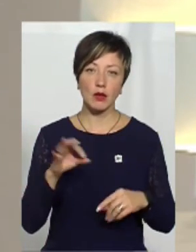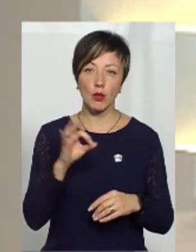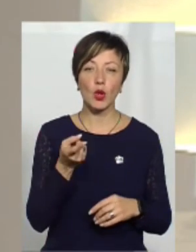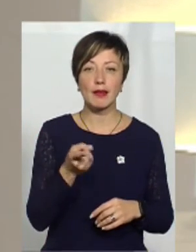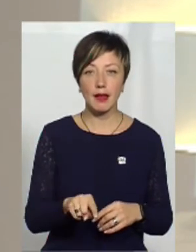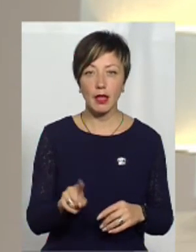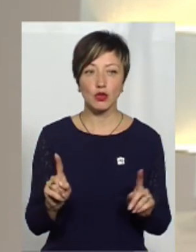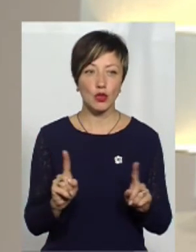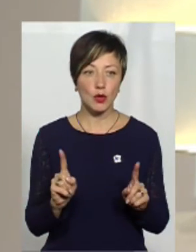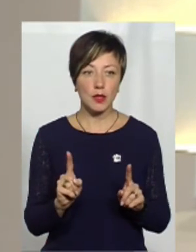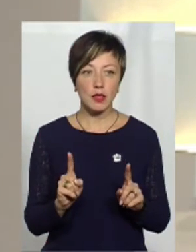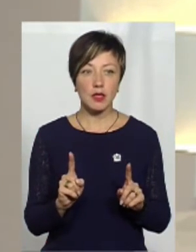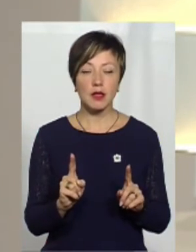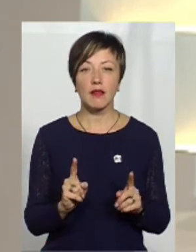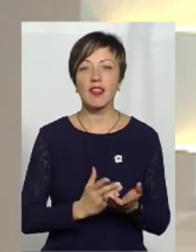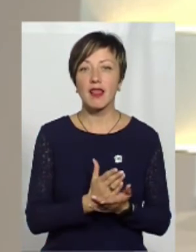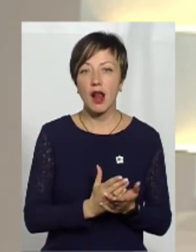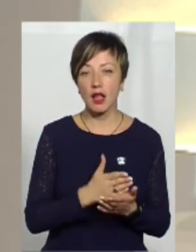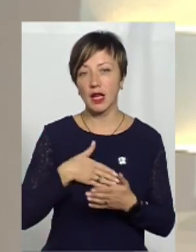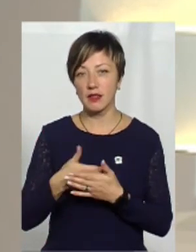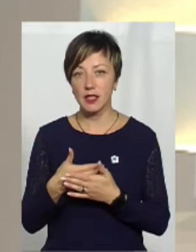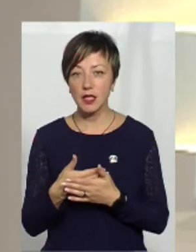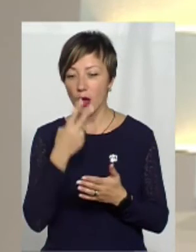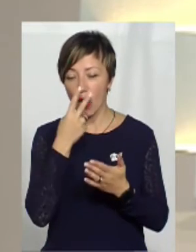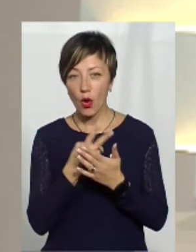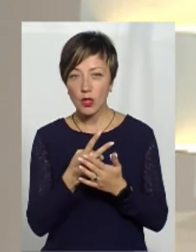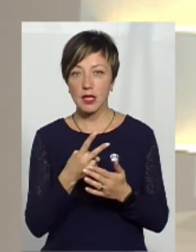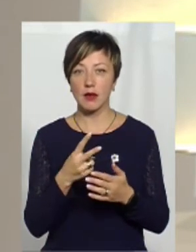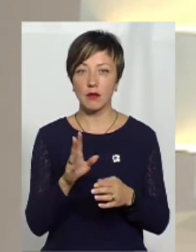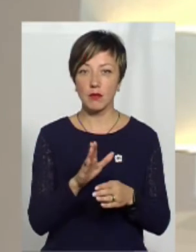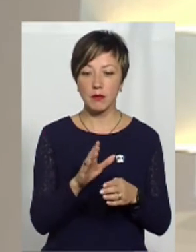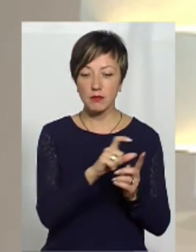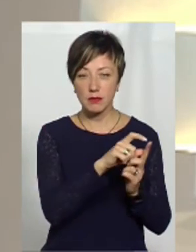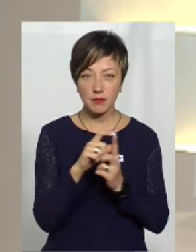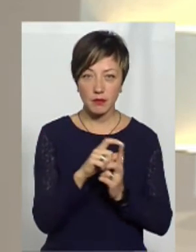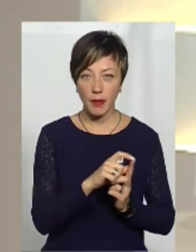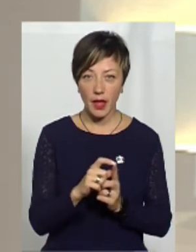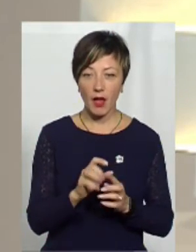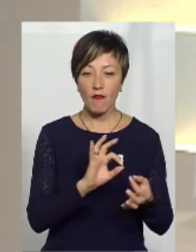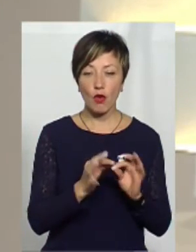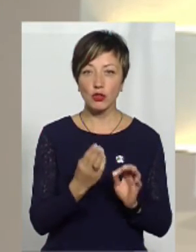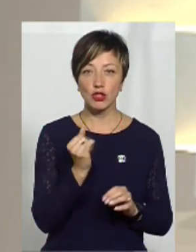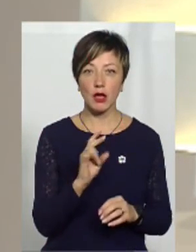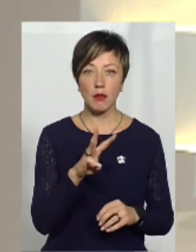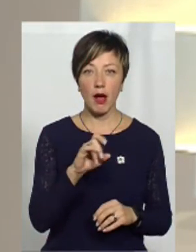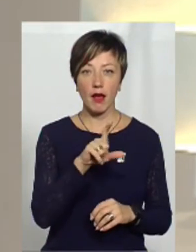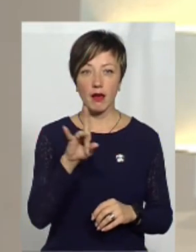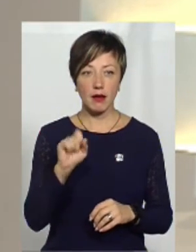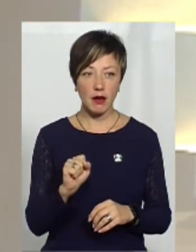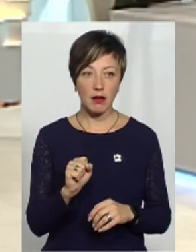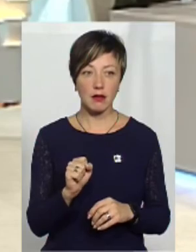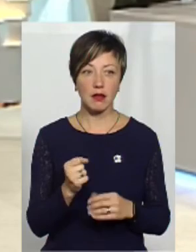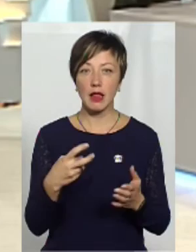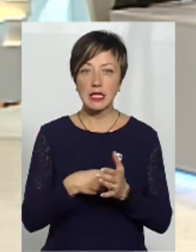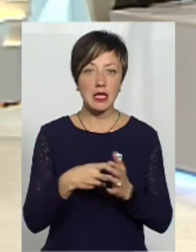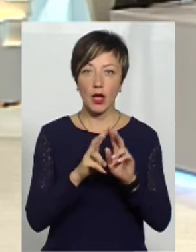те, що ветерани і активісти розгледіли між рядків тієї формули Штайнмайєра, власне,